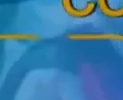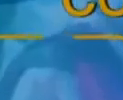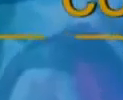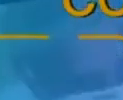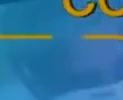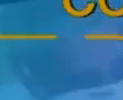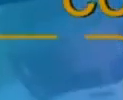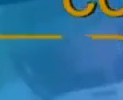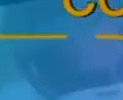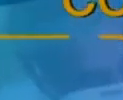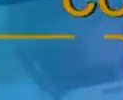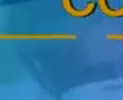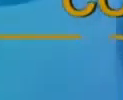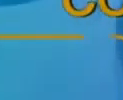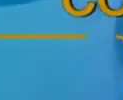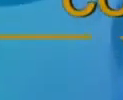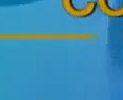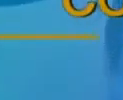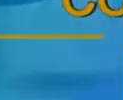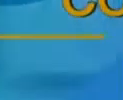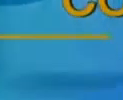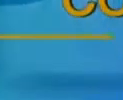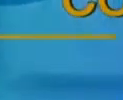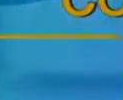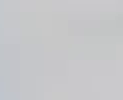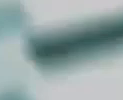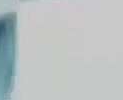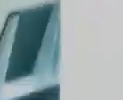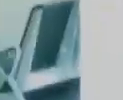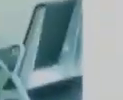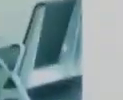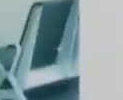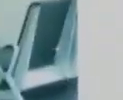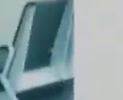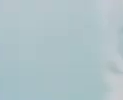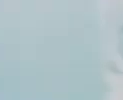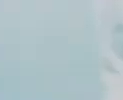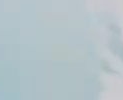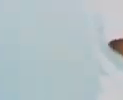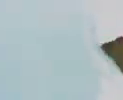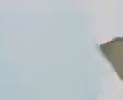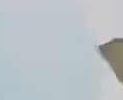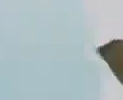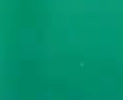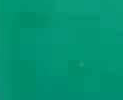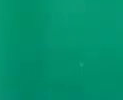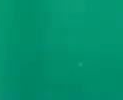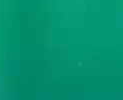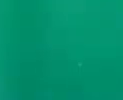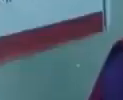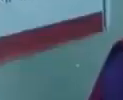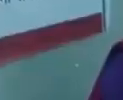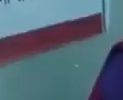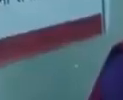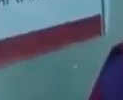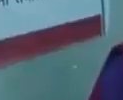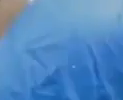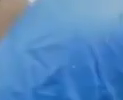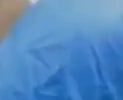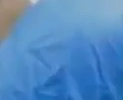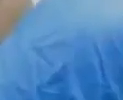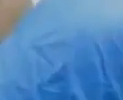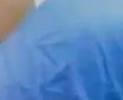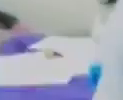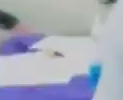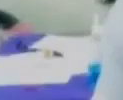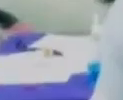With the world's largest COVID vaccination drive, India is leading the way. As the vaccine